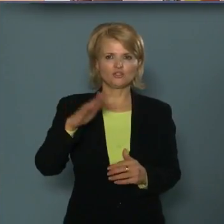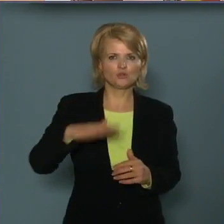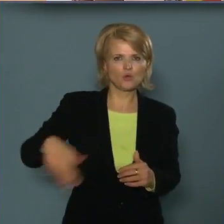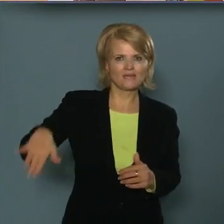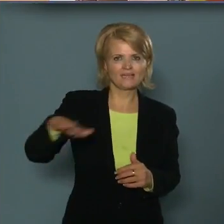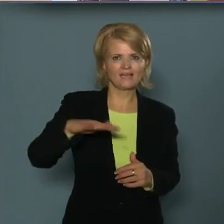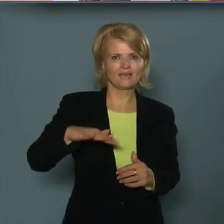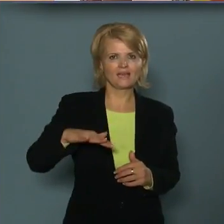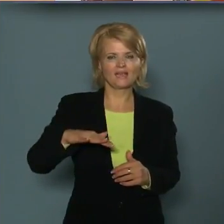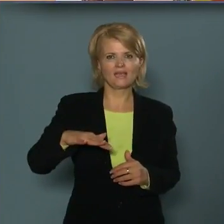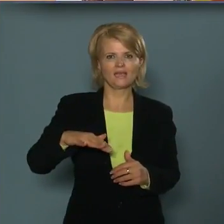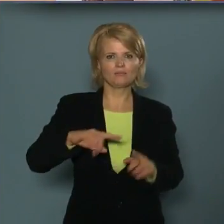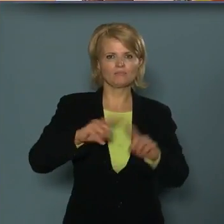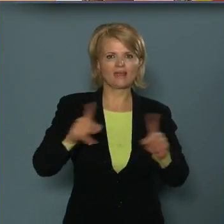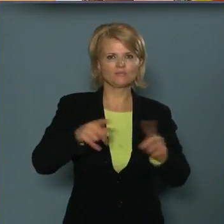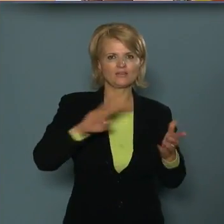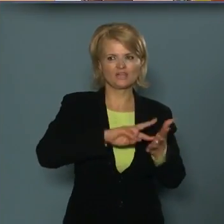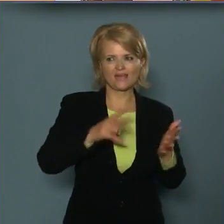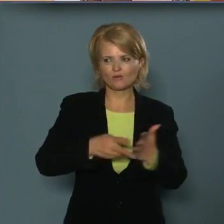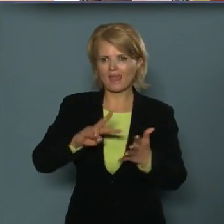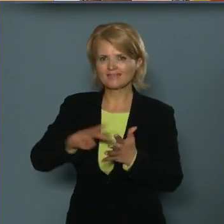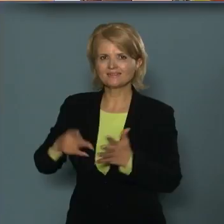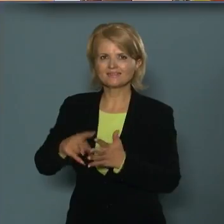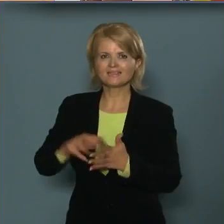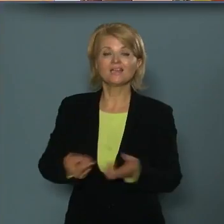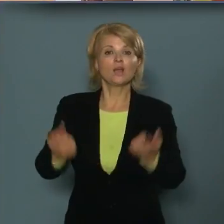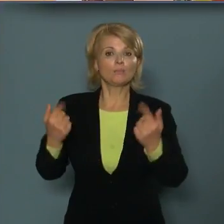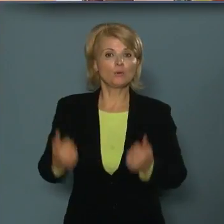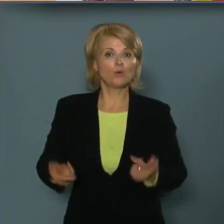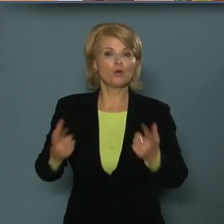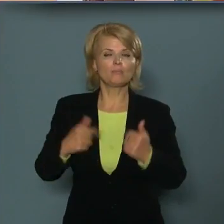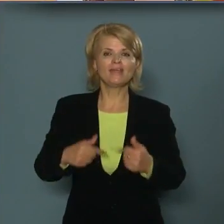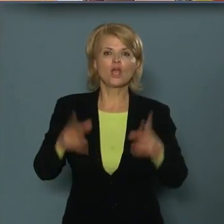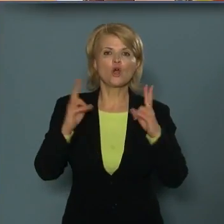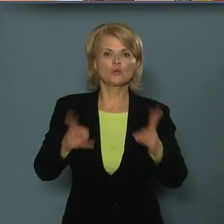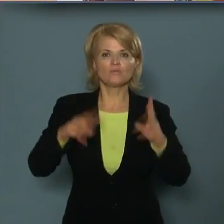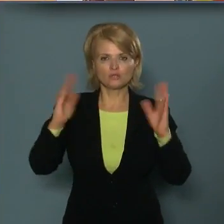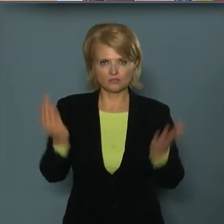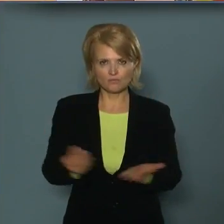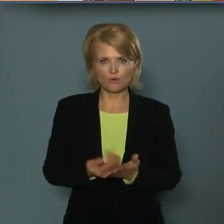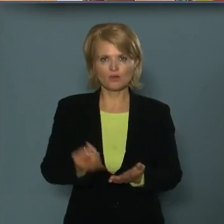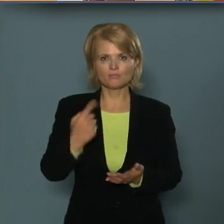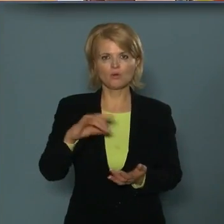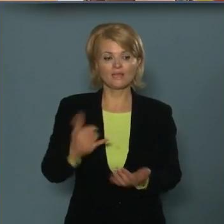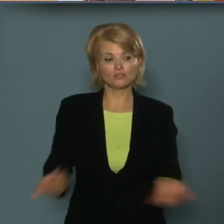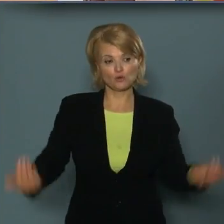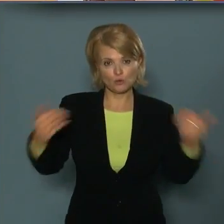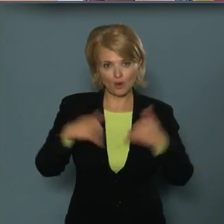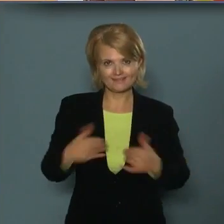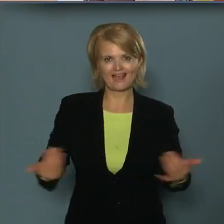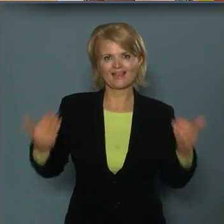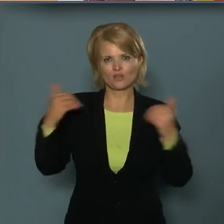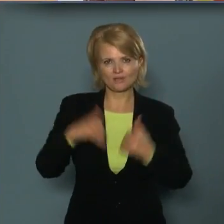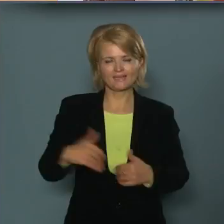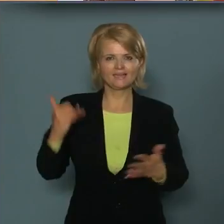vagy Budapest különböző kerületekből, még Hüvösvölgyből is jöttek el.